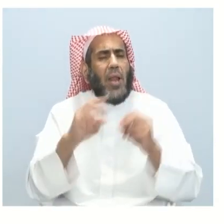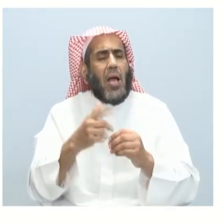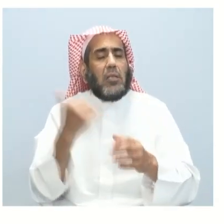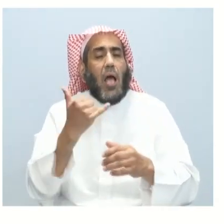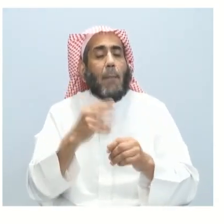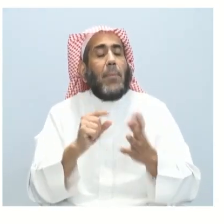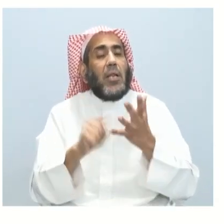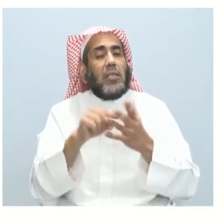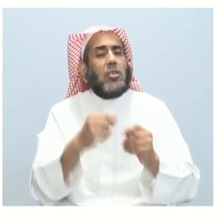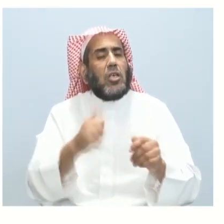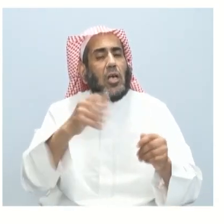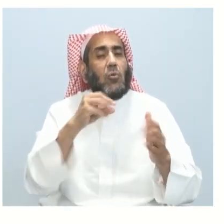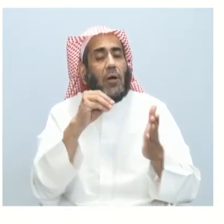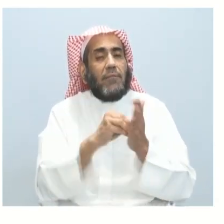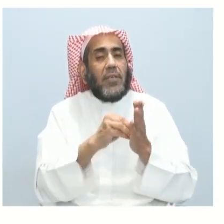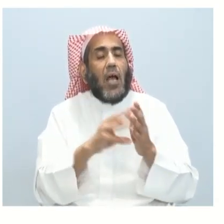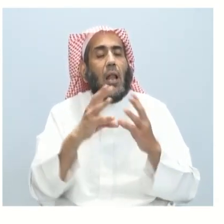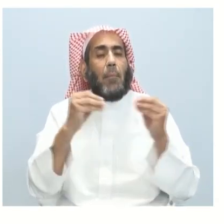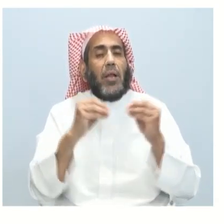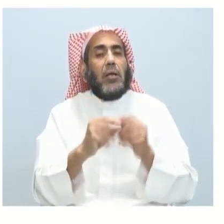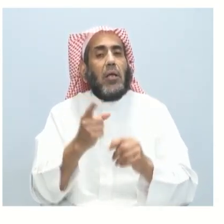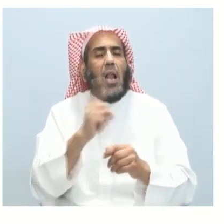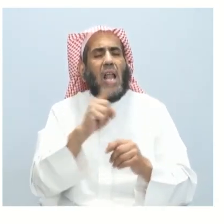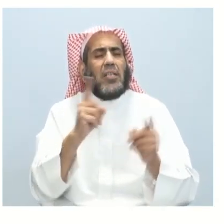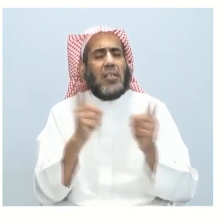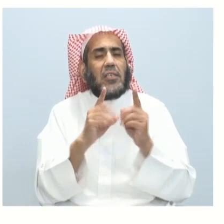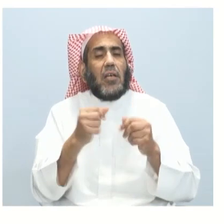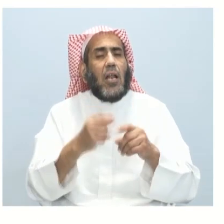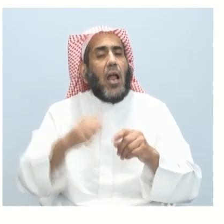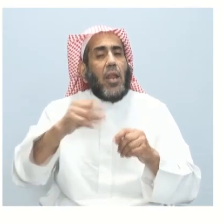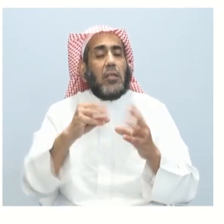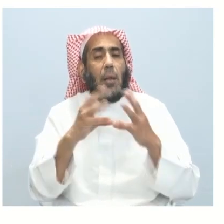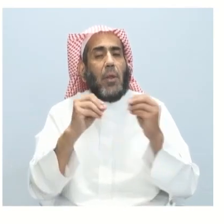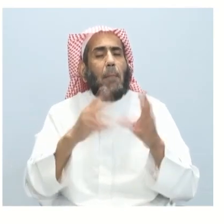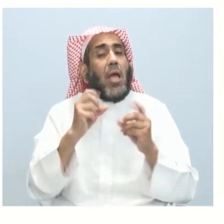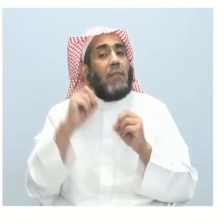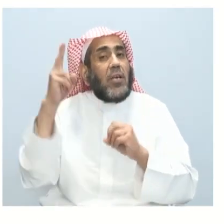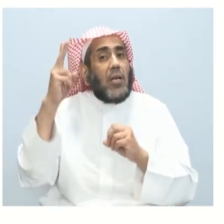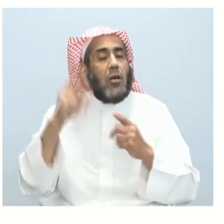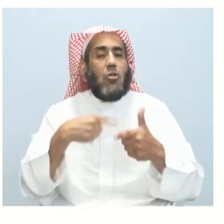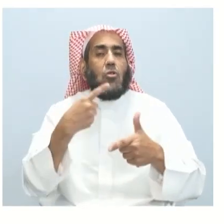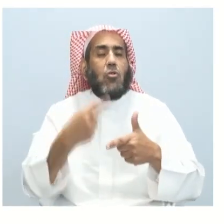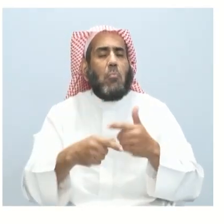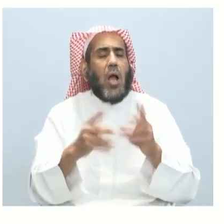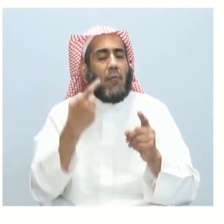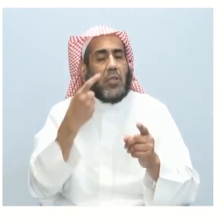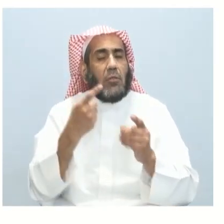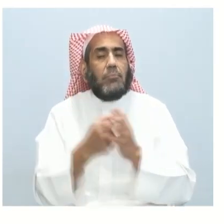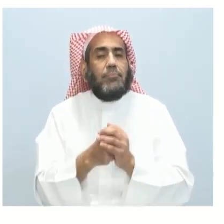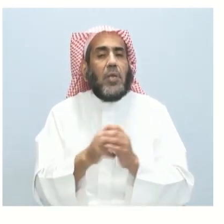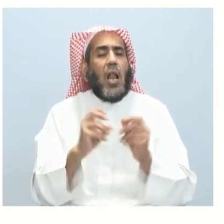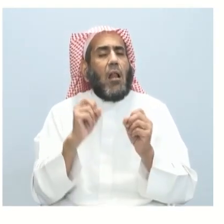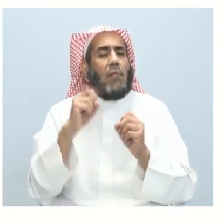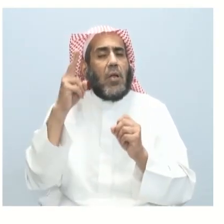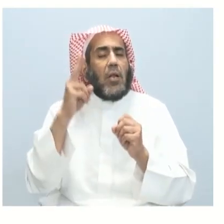اهم العناصر التي يجري نقد في المعنى لا تقتصر طبعا على نقد المعنى ما هي الفكره ثم كيف تنظر الى